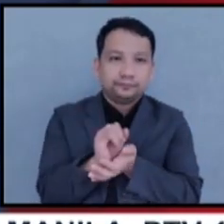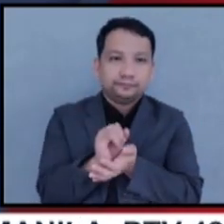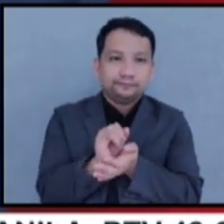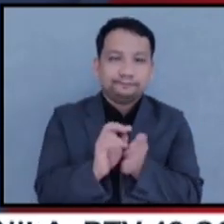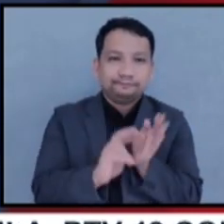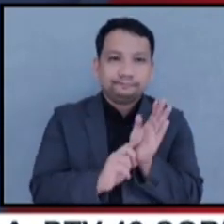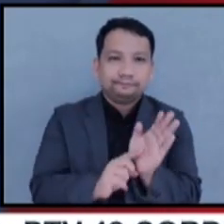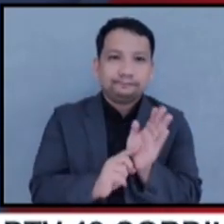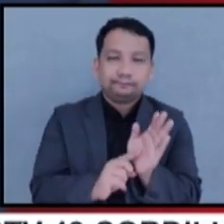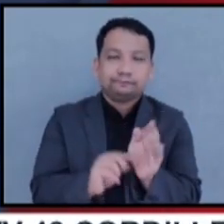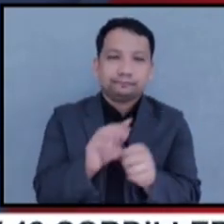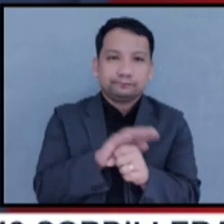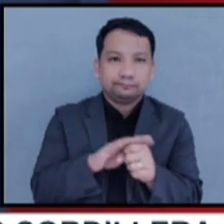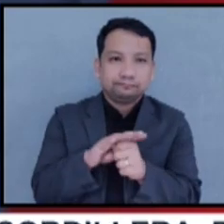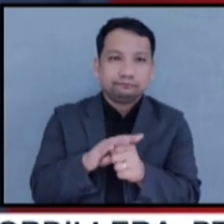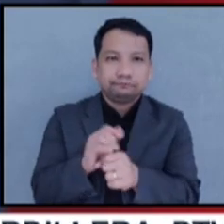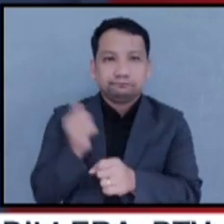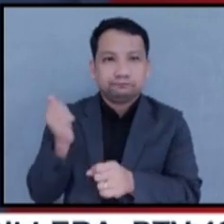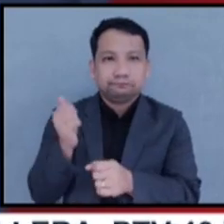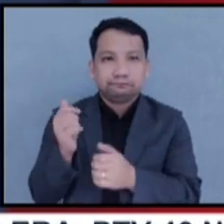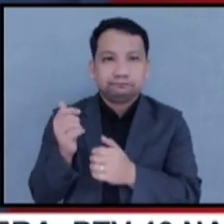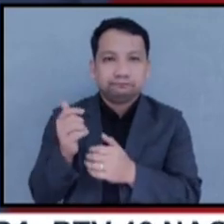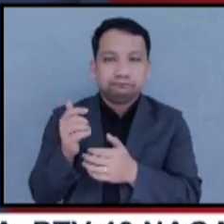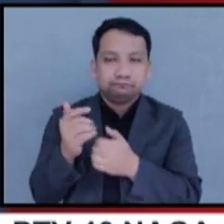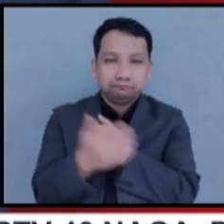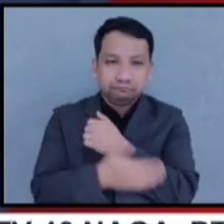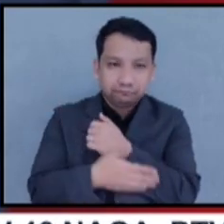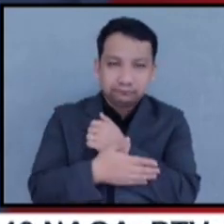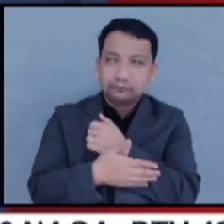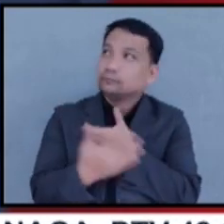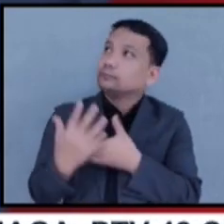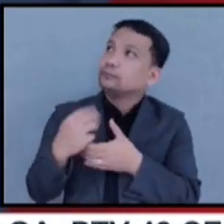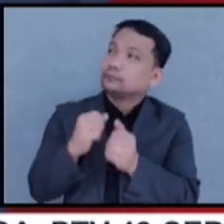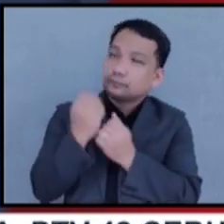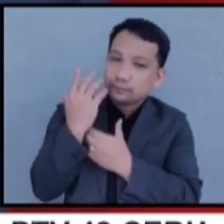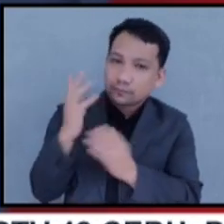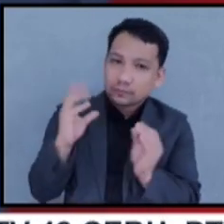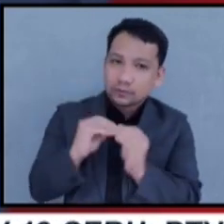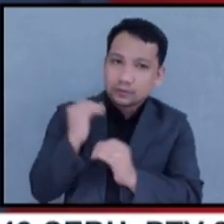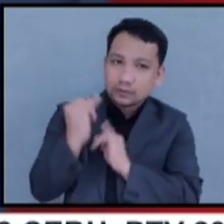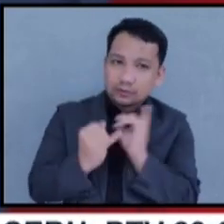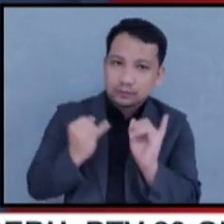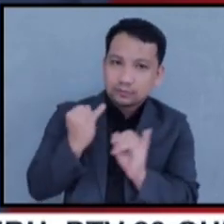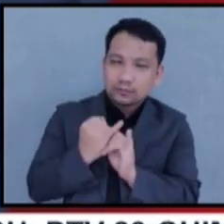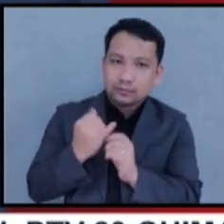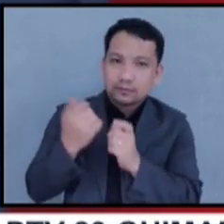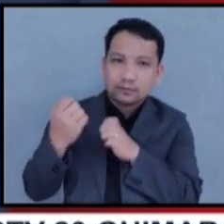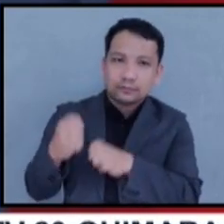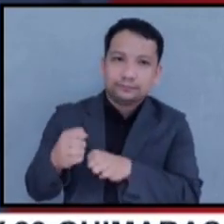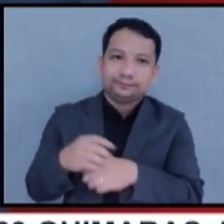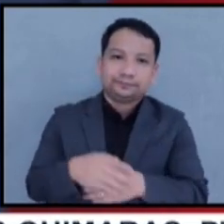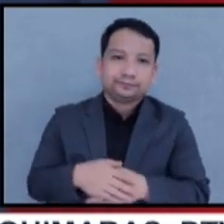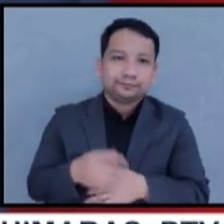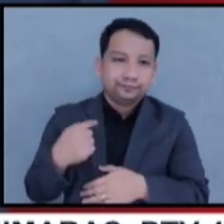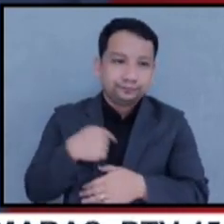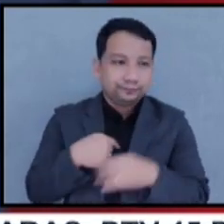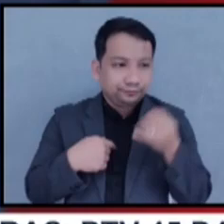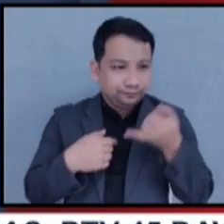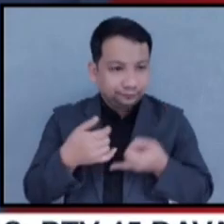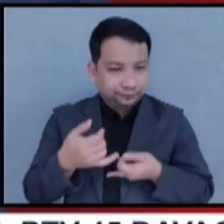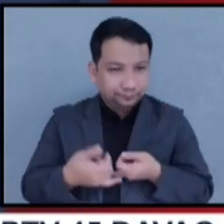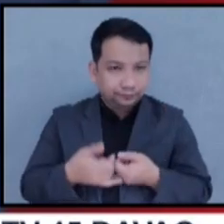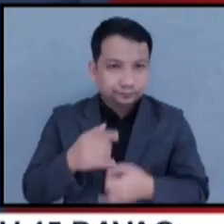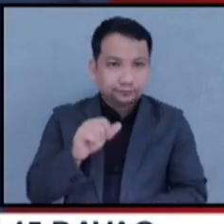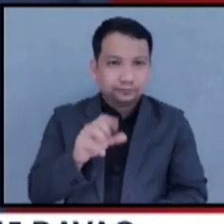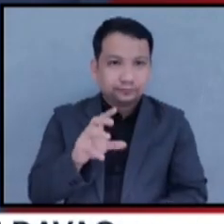roadshow, local and abroad, even trade promotions. Sumasali po kami sa mga international events. And then we invite SMEs